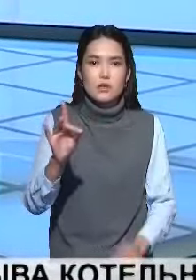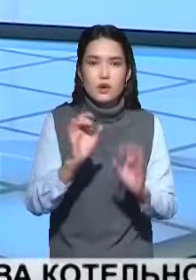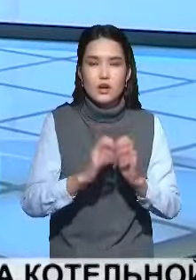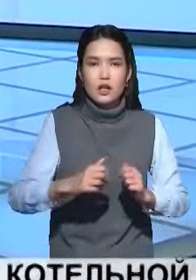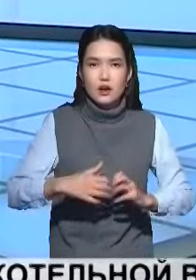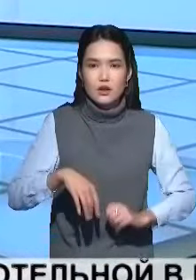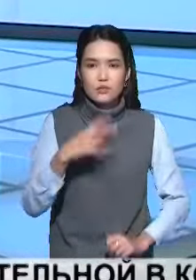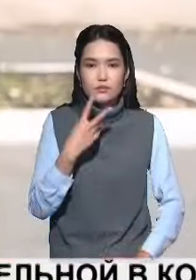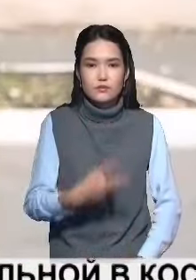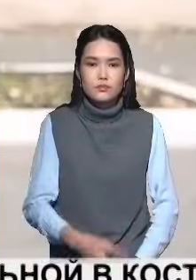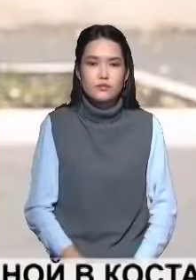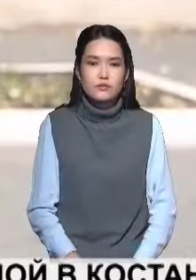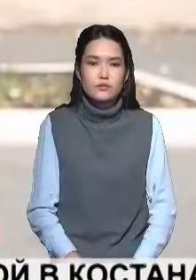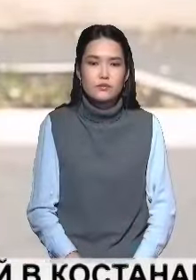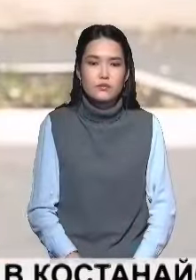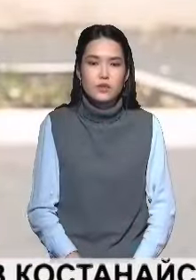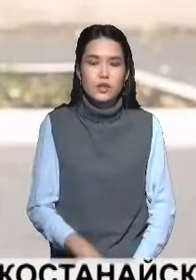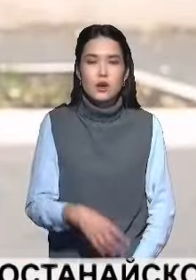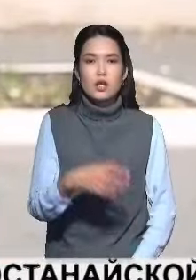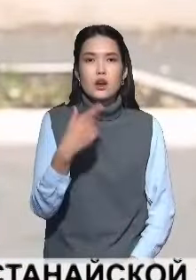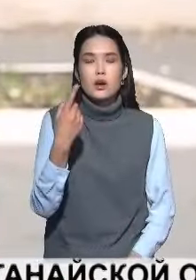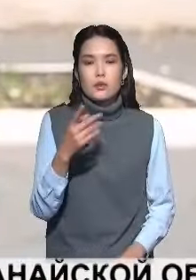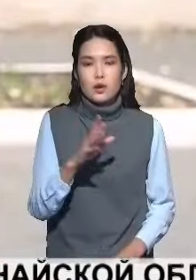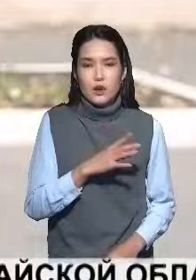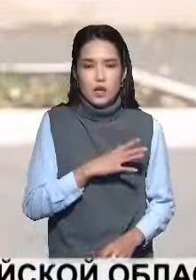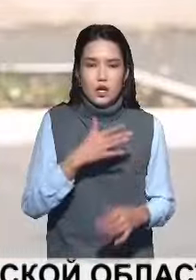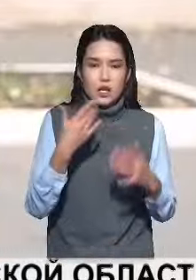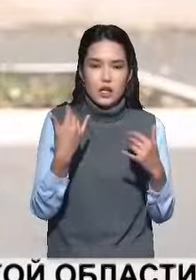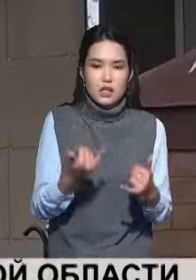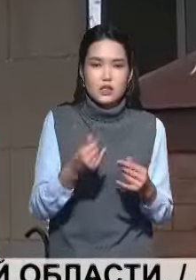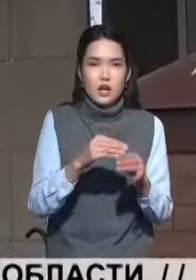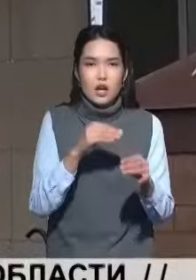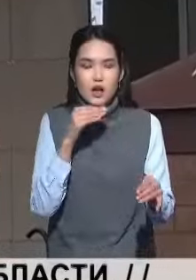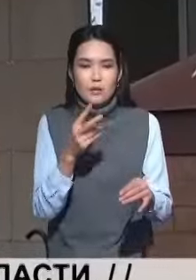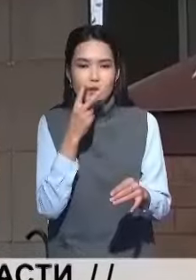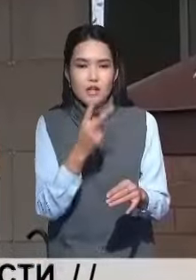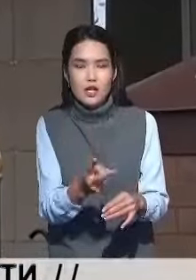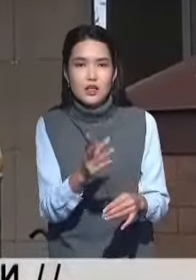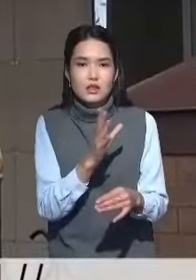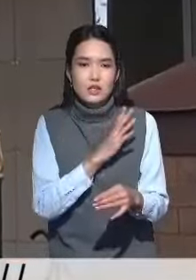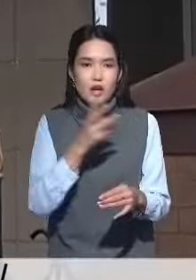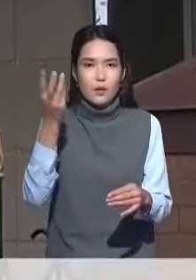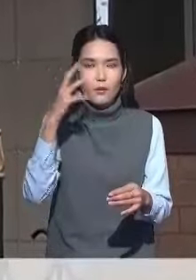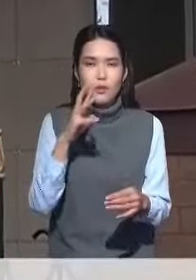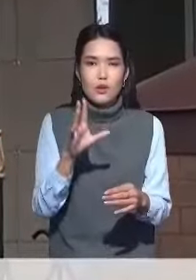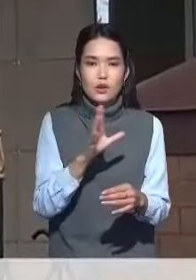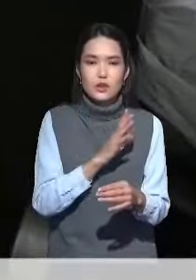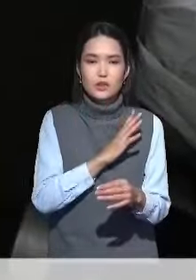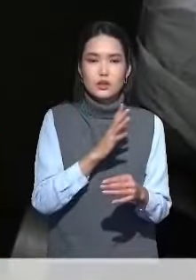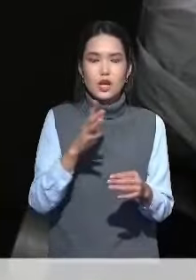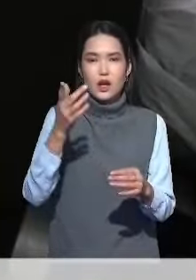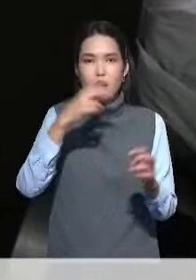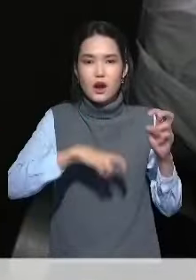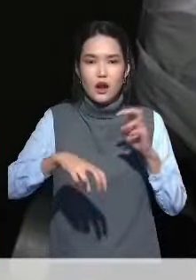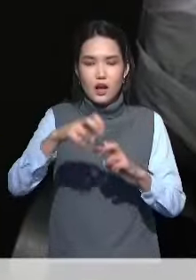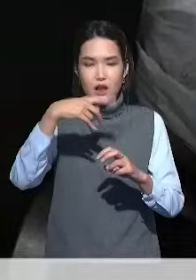разбиралась в ситуации. Класс Тажиденов задумался о покупке автомобиля и, присмотрев модель, которая состояла на российском учете,